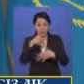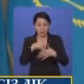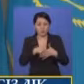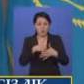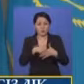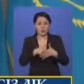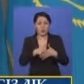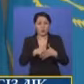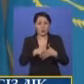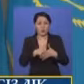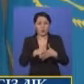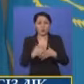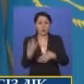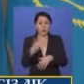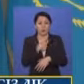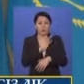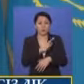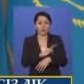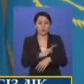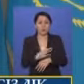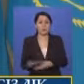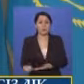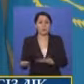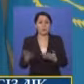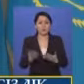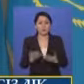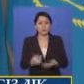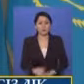үшін аянбай қызмет етуге шақырамын.